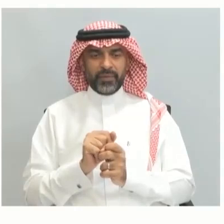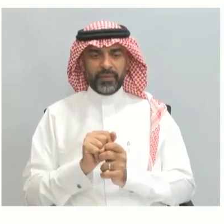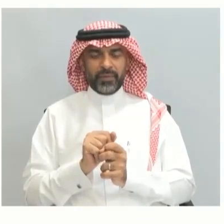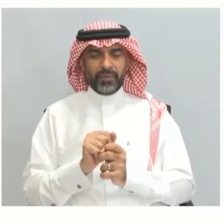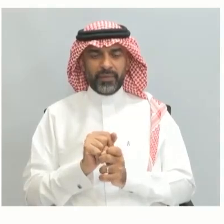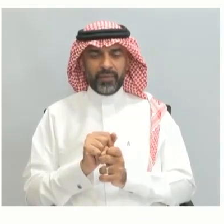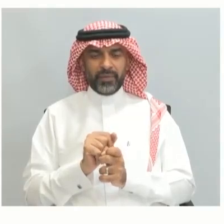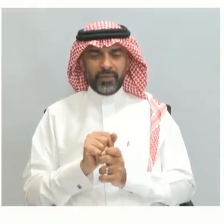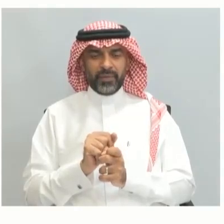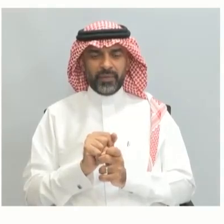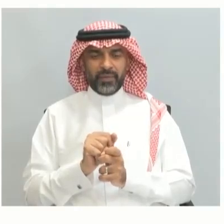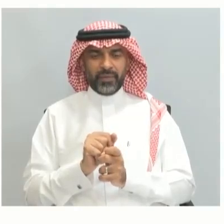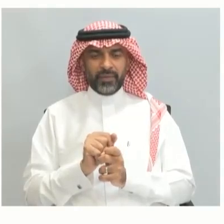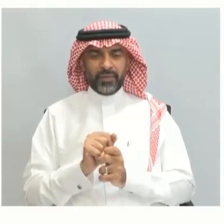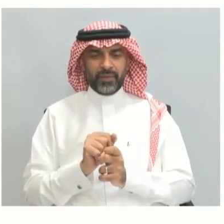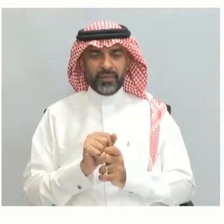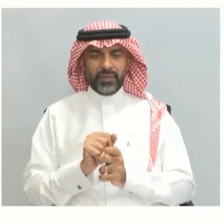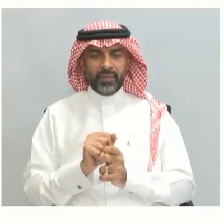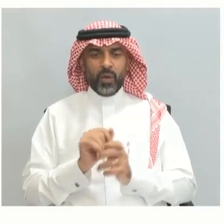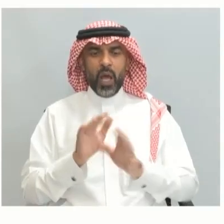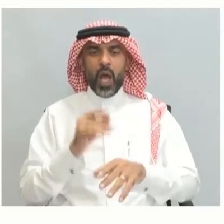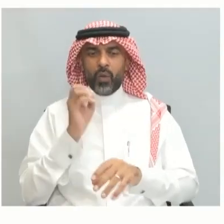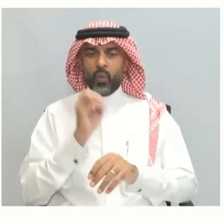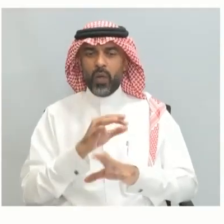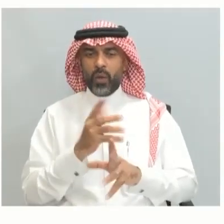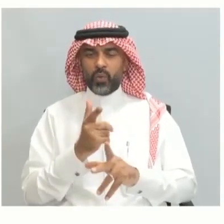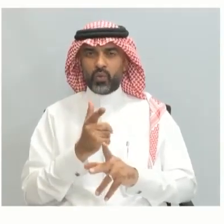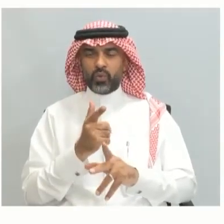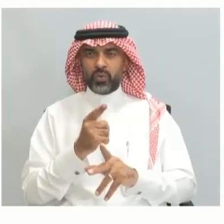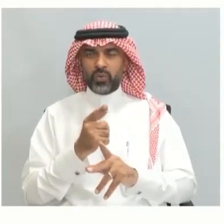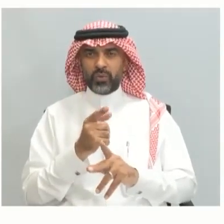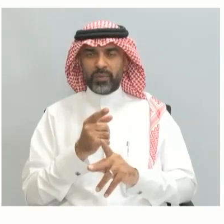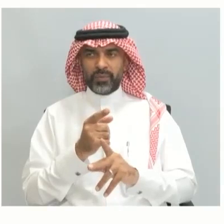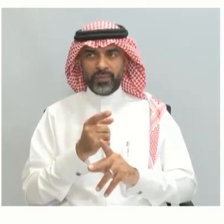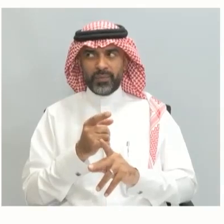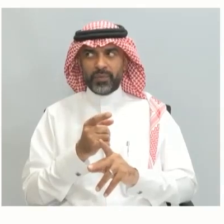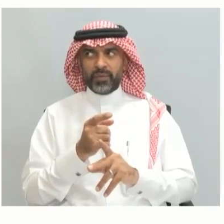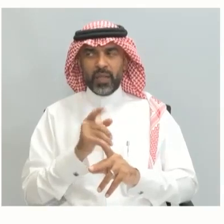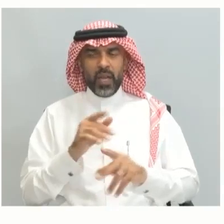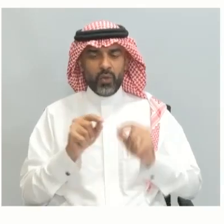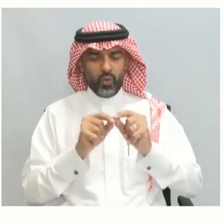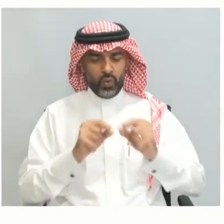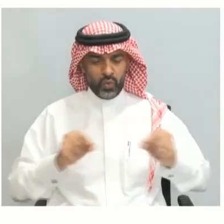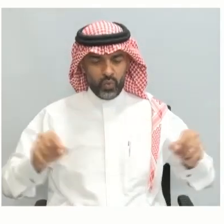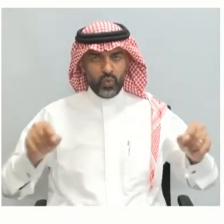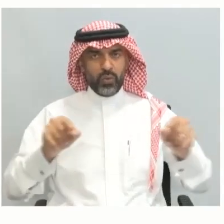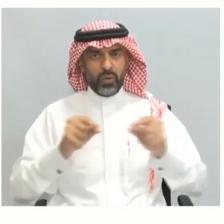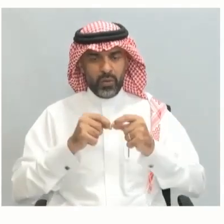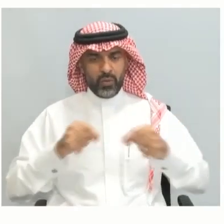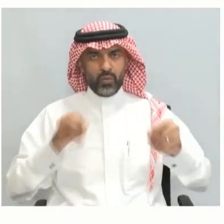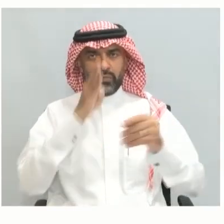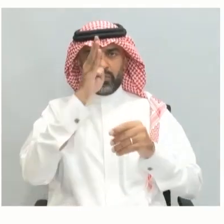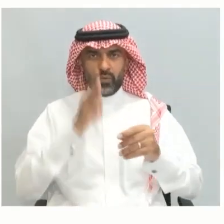الزمنيه بين البلدان ووضعوا ايضا ابنائي نلاحظ انهم وضعوا خطوط الطول